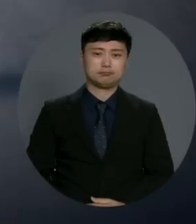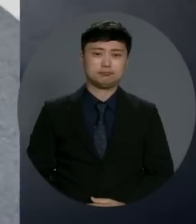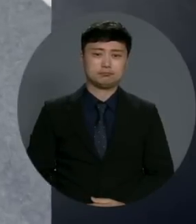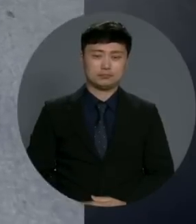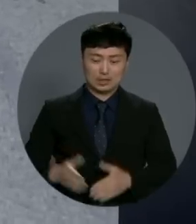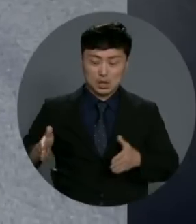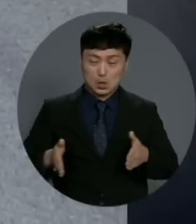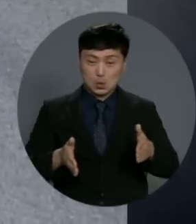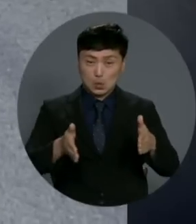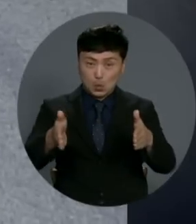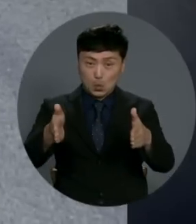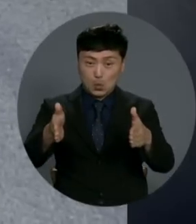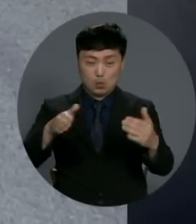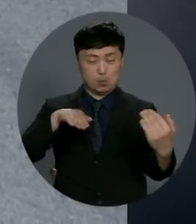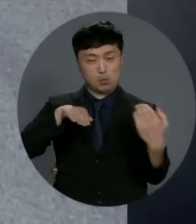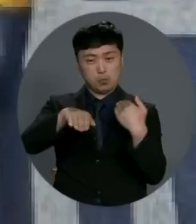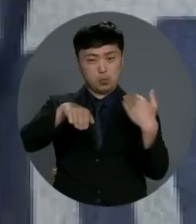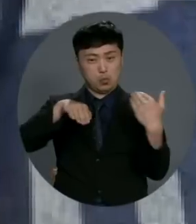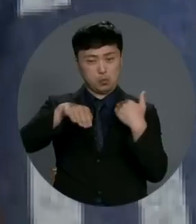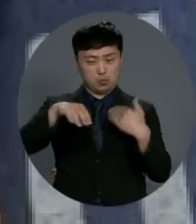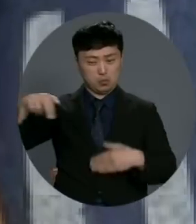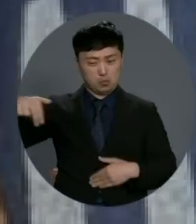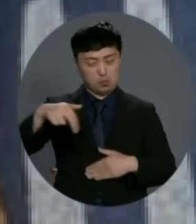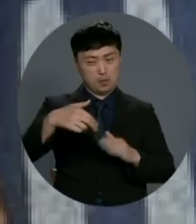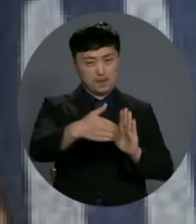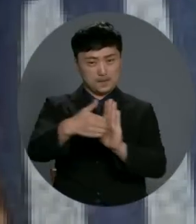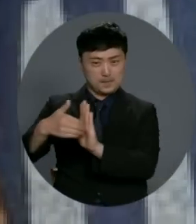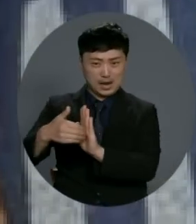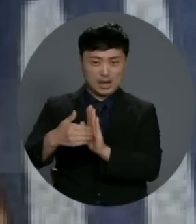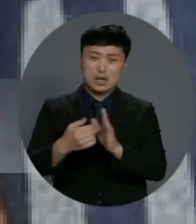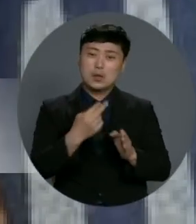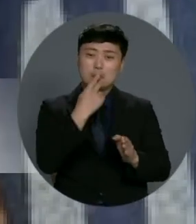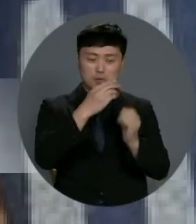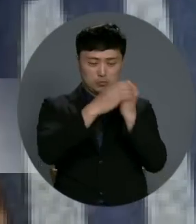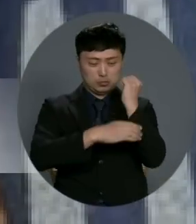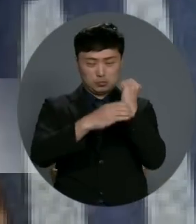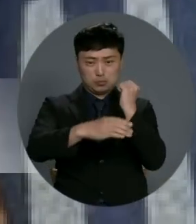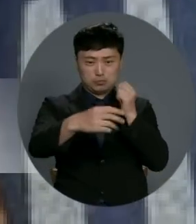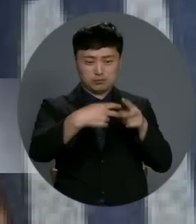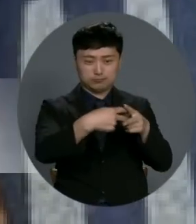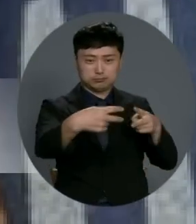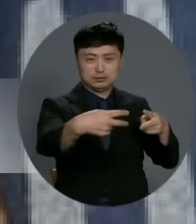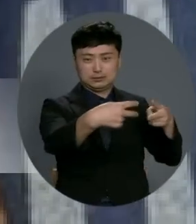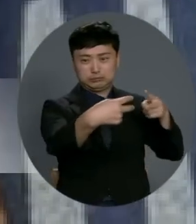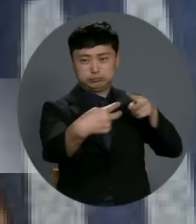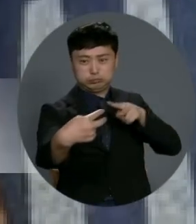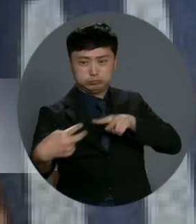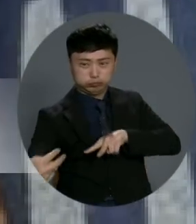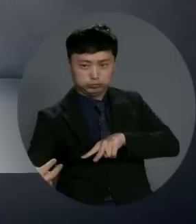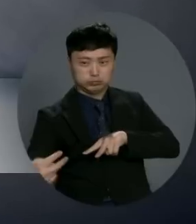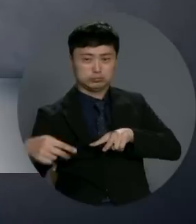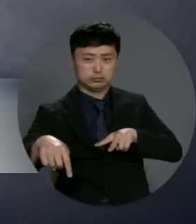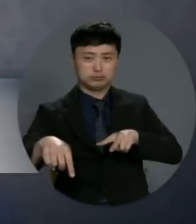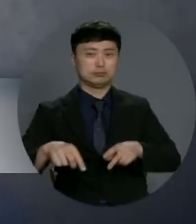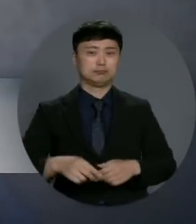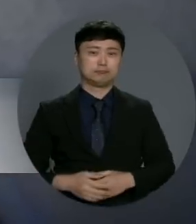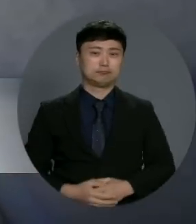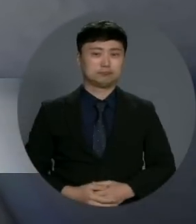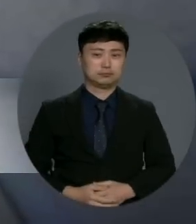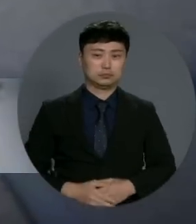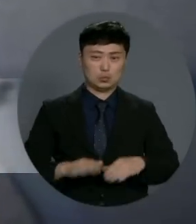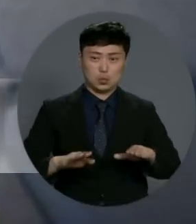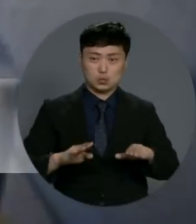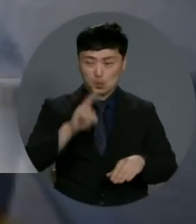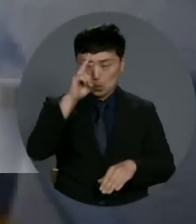도로 중앙분리대 격인 무단횡단 금지시설이 마치 도미노가 쓰러진 듯 줄줄이 넘어져 있습니다. 오늘